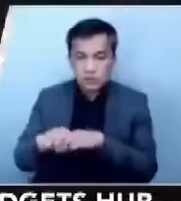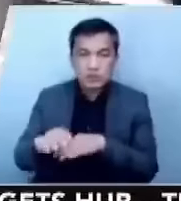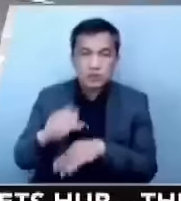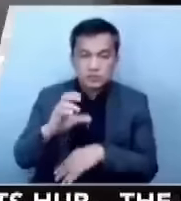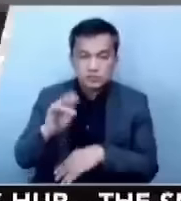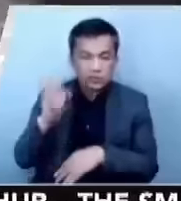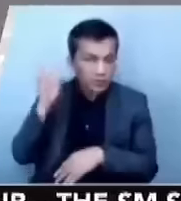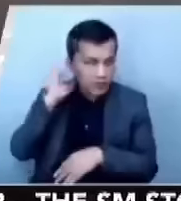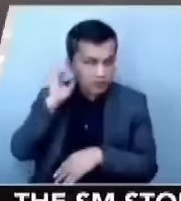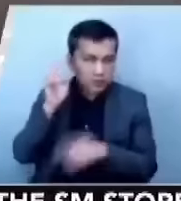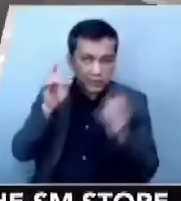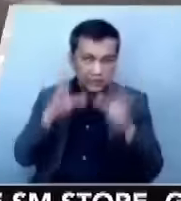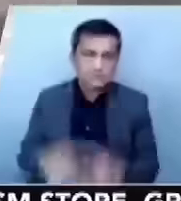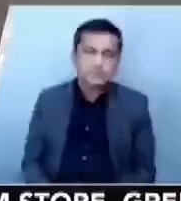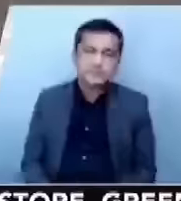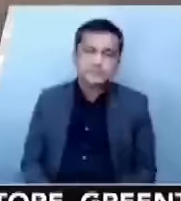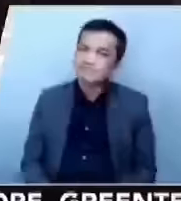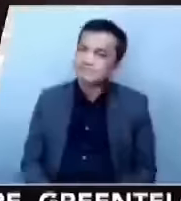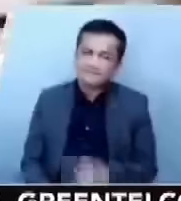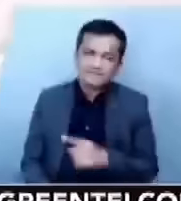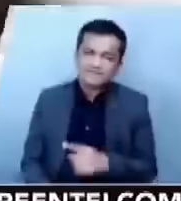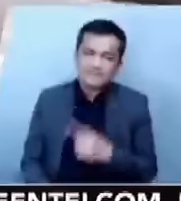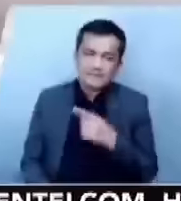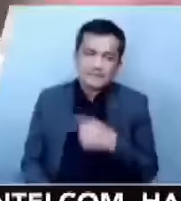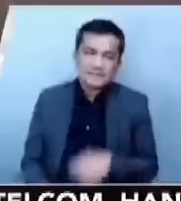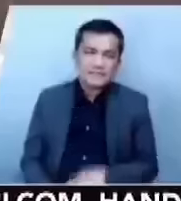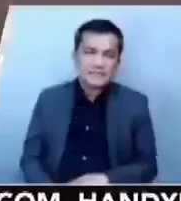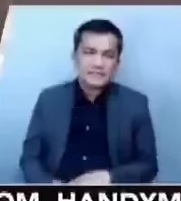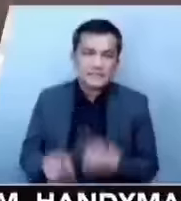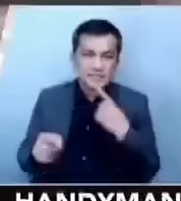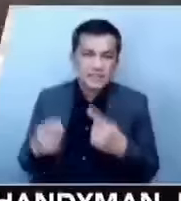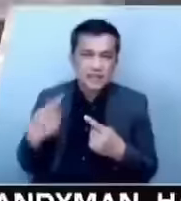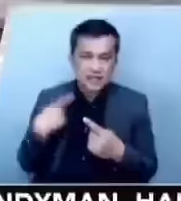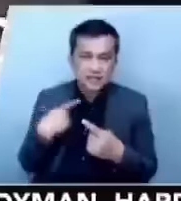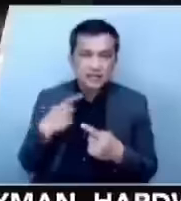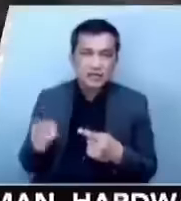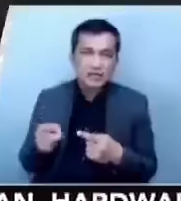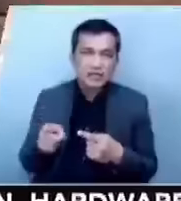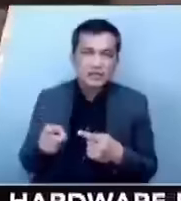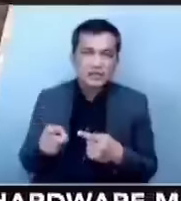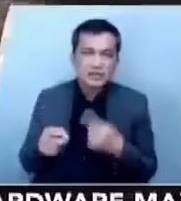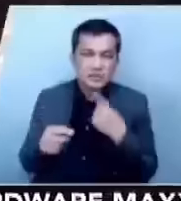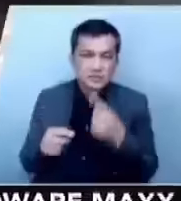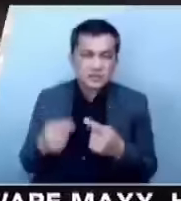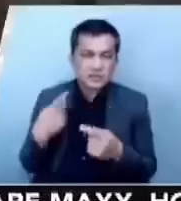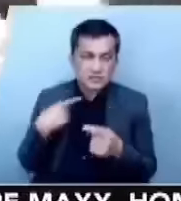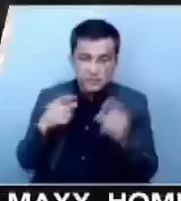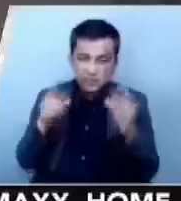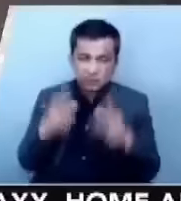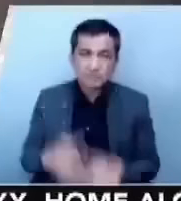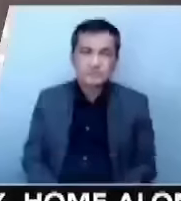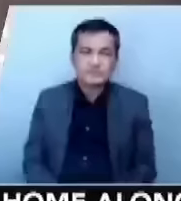Napaka-delikado. This is not only the issue of traffic violation. This is also the issue of safety.